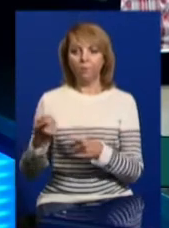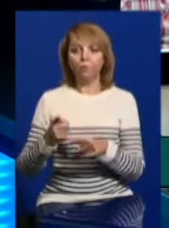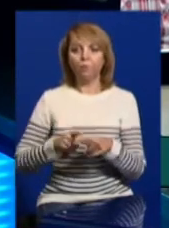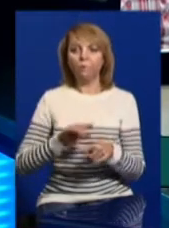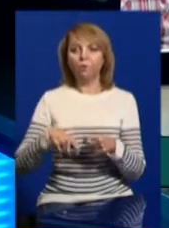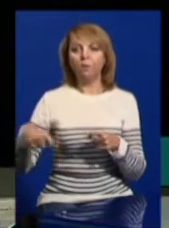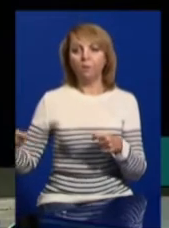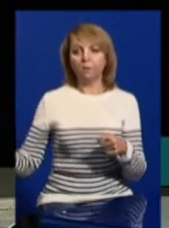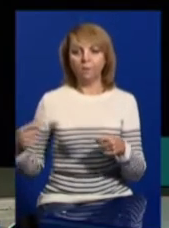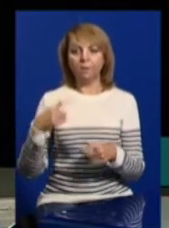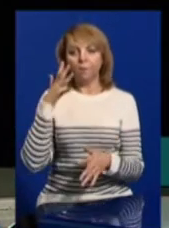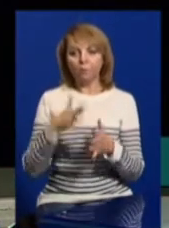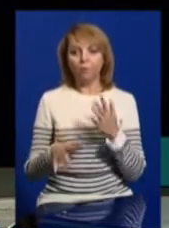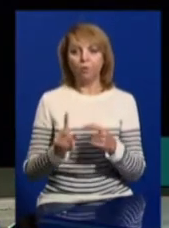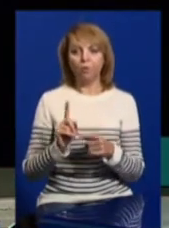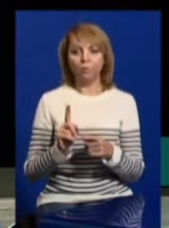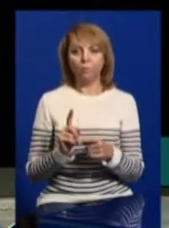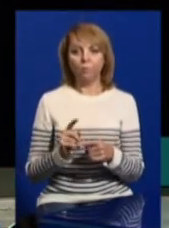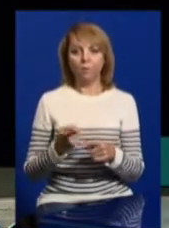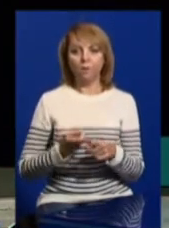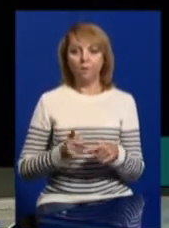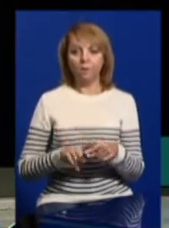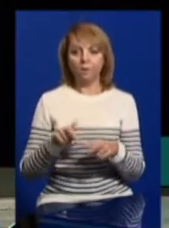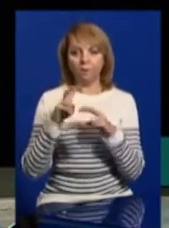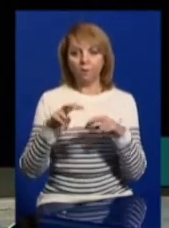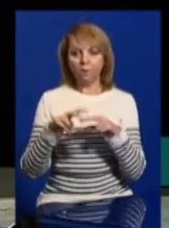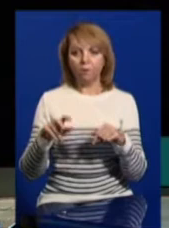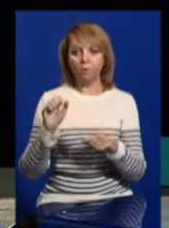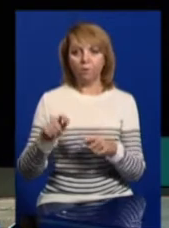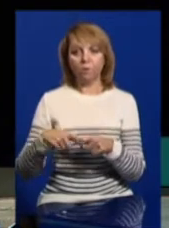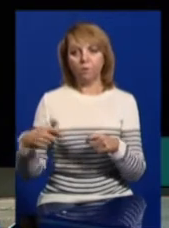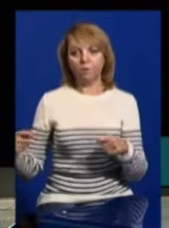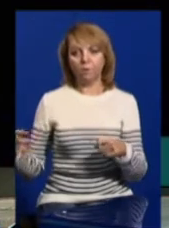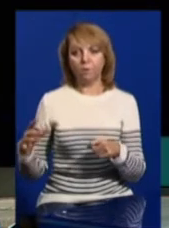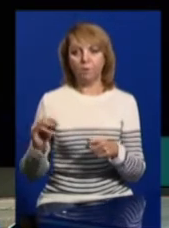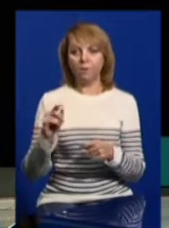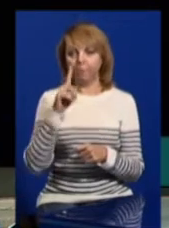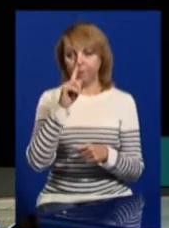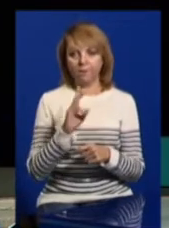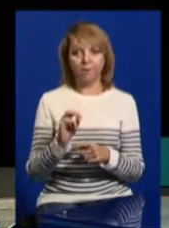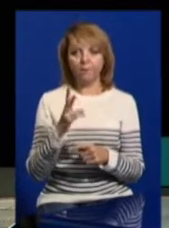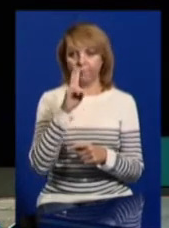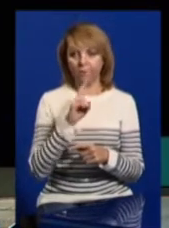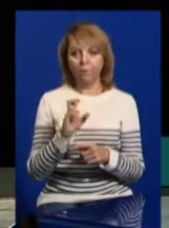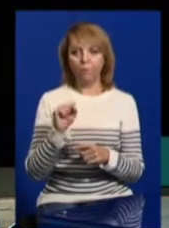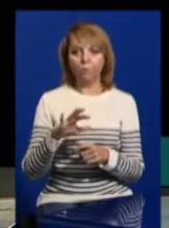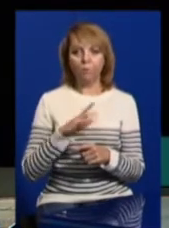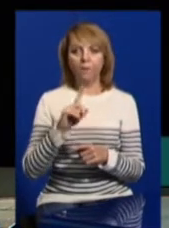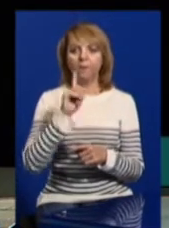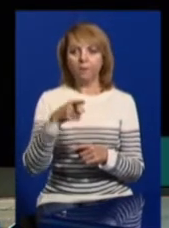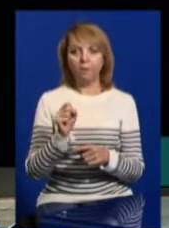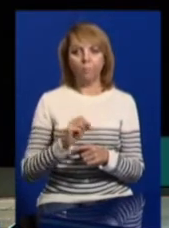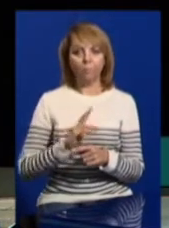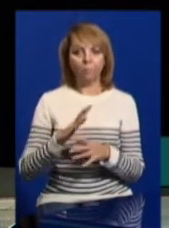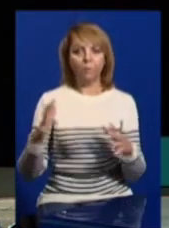все тягнеться. І я розумію, що це дослідження може затягнутися і не на місяць, і не на два, а може і на рік,